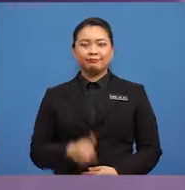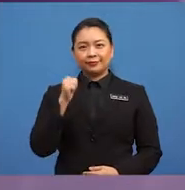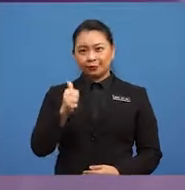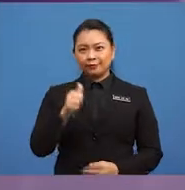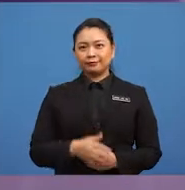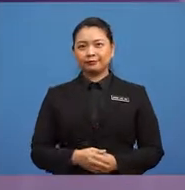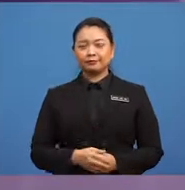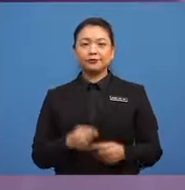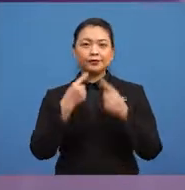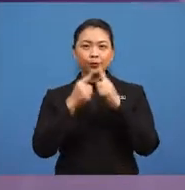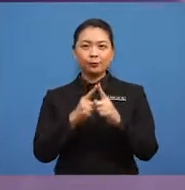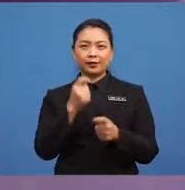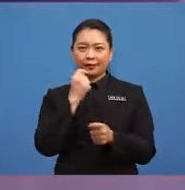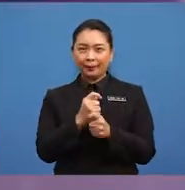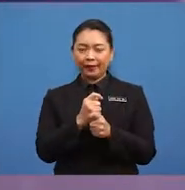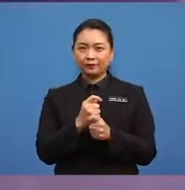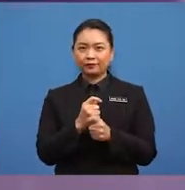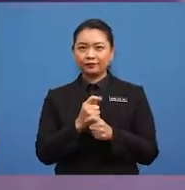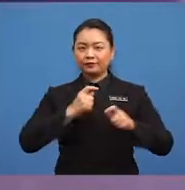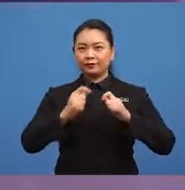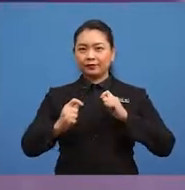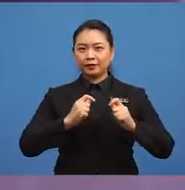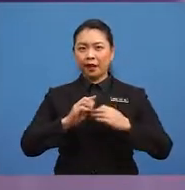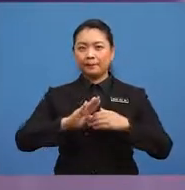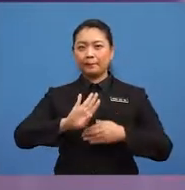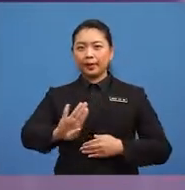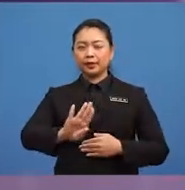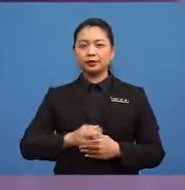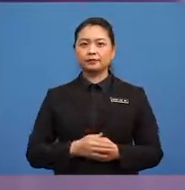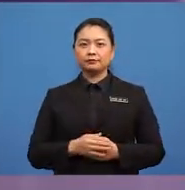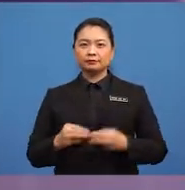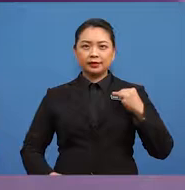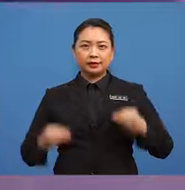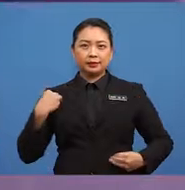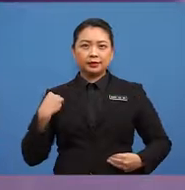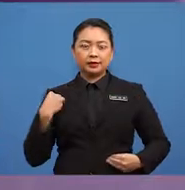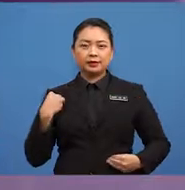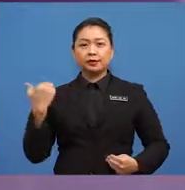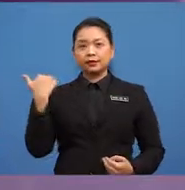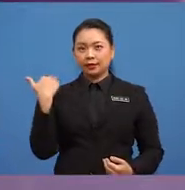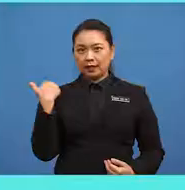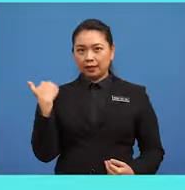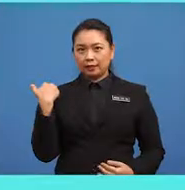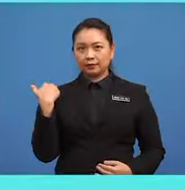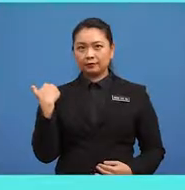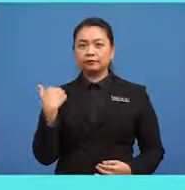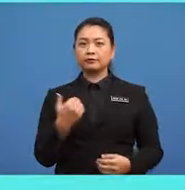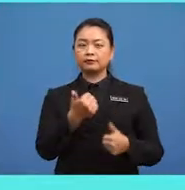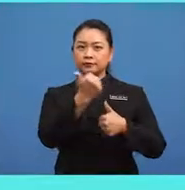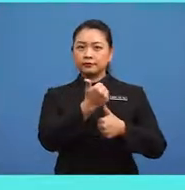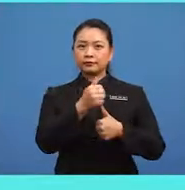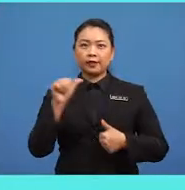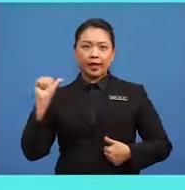Bagus, jawapan yang tepat. Tindak balas metabolisme terdiri daripada tindak balas